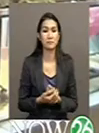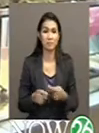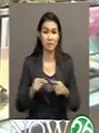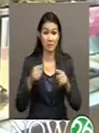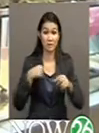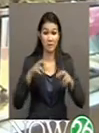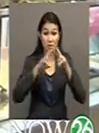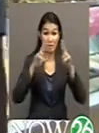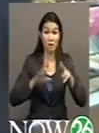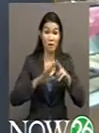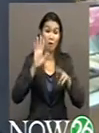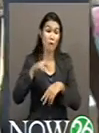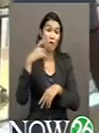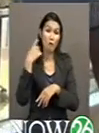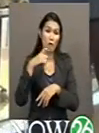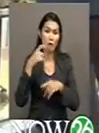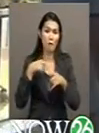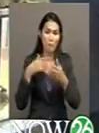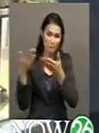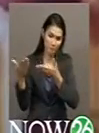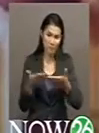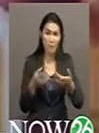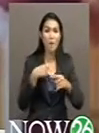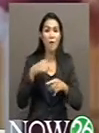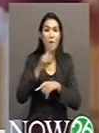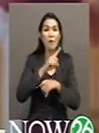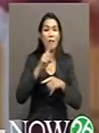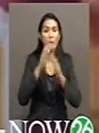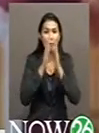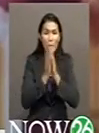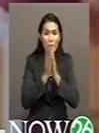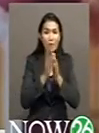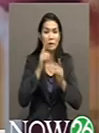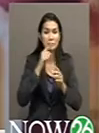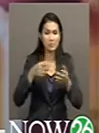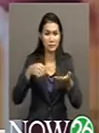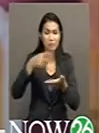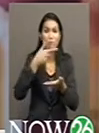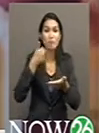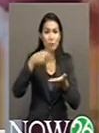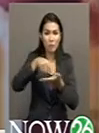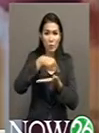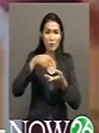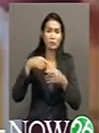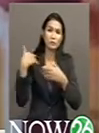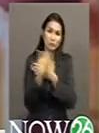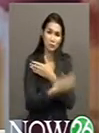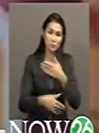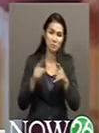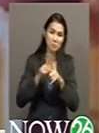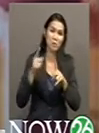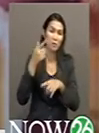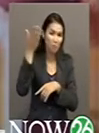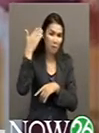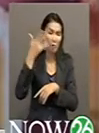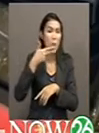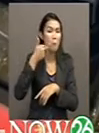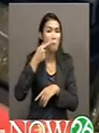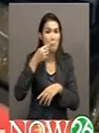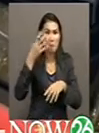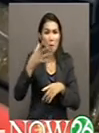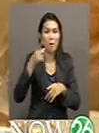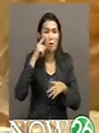บรรดาร้านค้าในฮ่องกงต้อนรับเทศกาลไหว้พระจันทร์ในวันนี้ด้วยทางเลือกขนมไหว้พระจันทร์สูตรสุขภาพแทนแบบดั้งเดิมที่มีน้ำตาลมาก